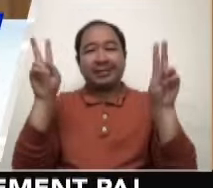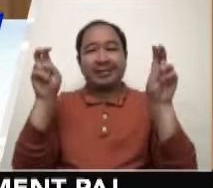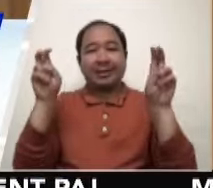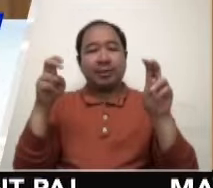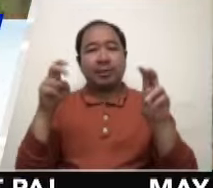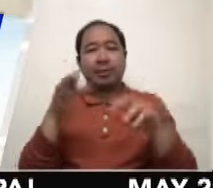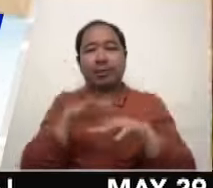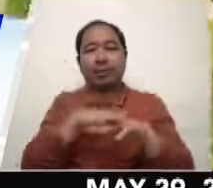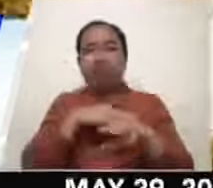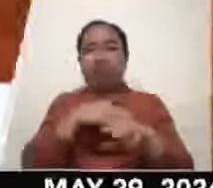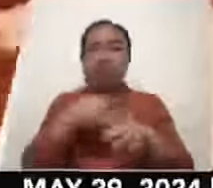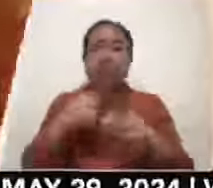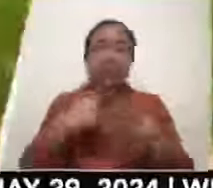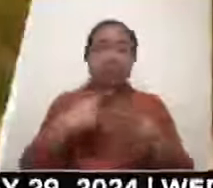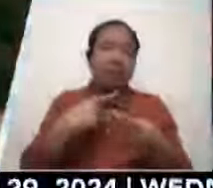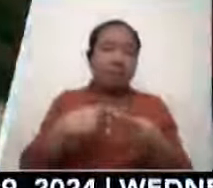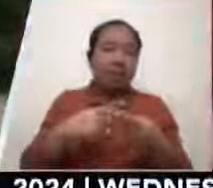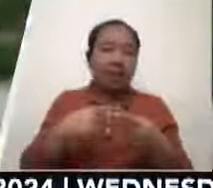talaga siya.